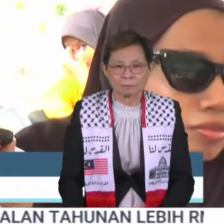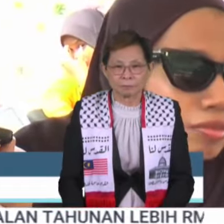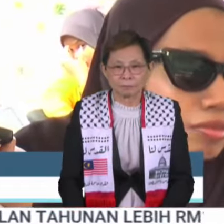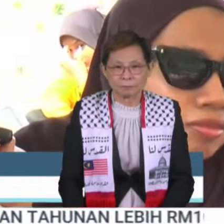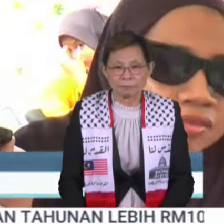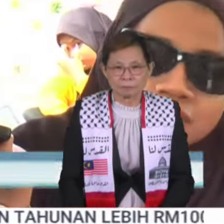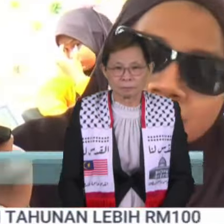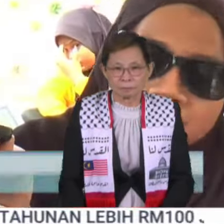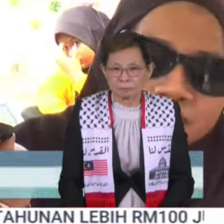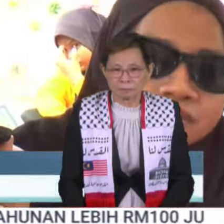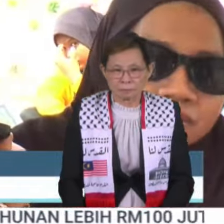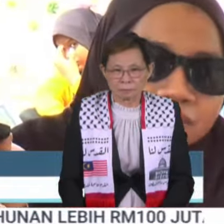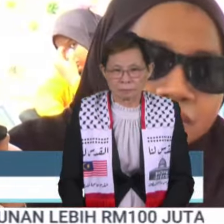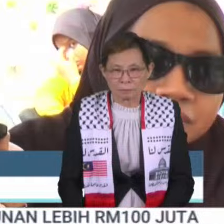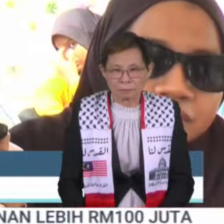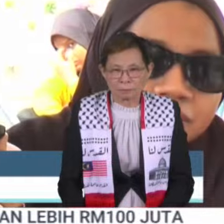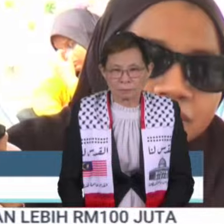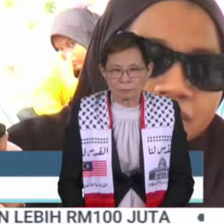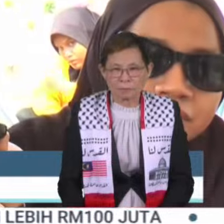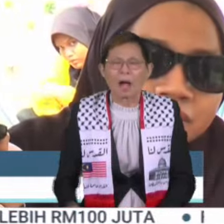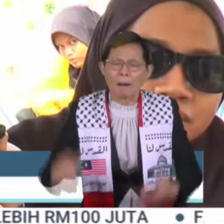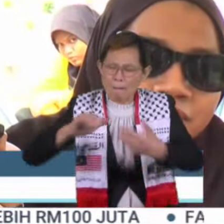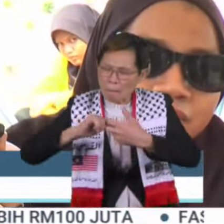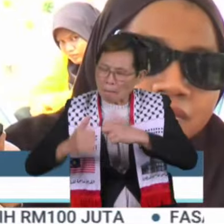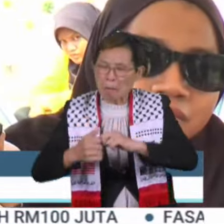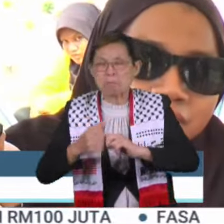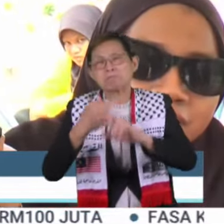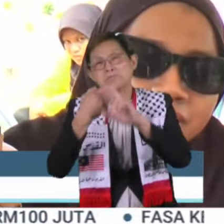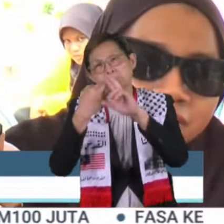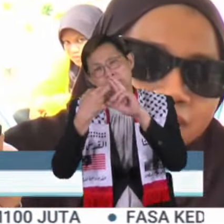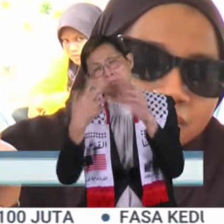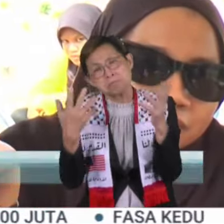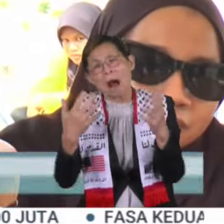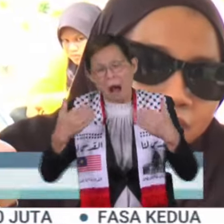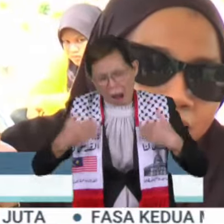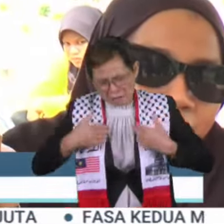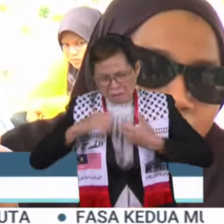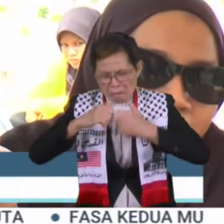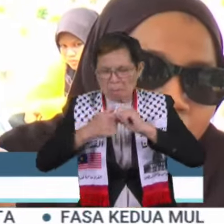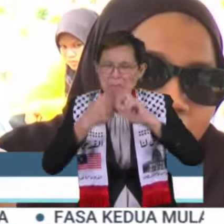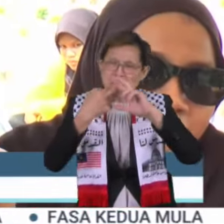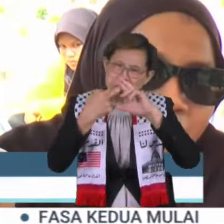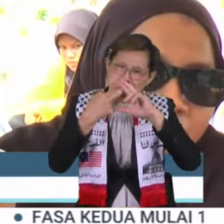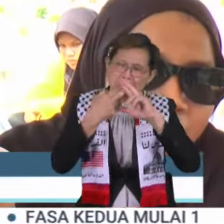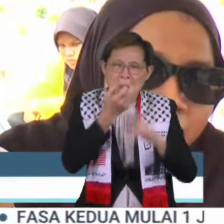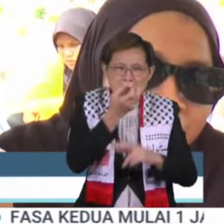Dia tak suka minta tolong orang. Problem apa pun dia tak beritahu orang. Dia